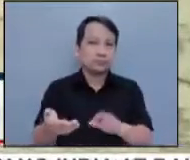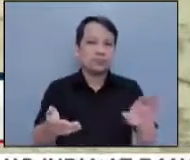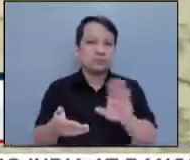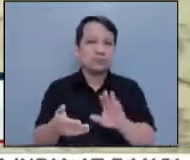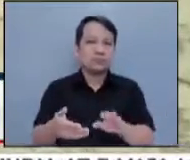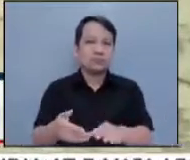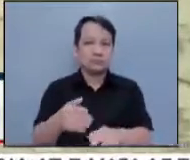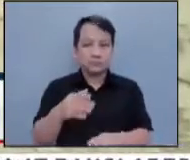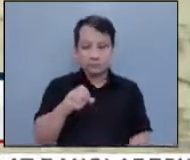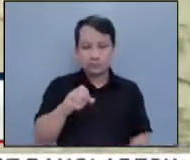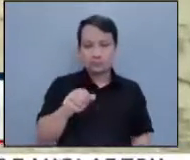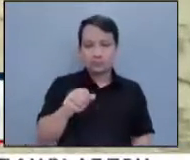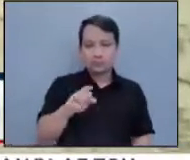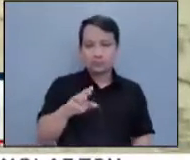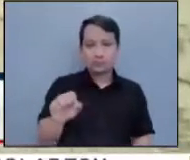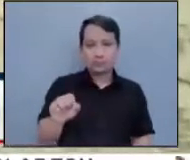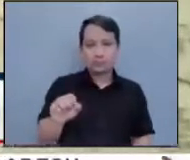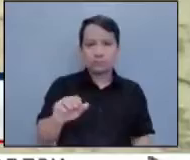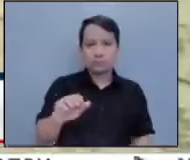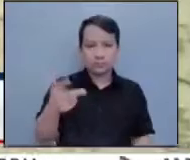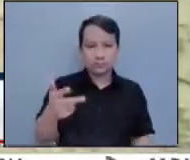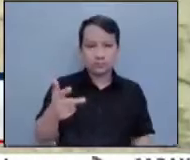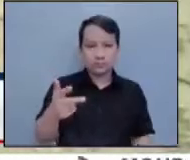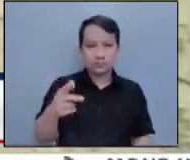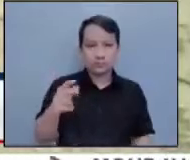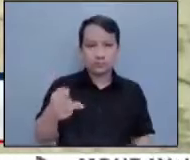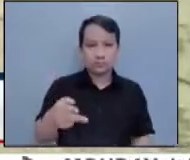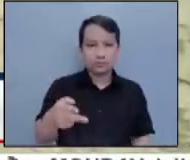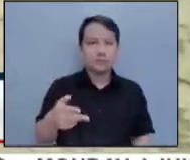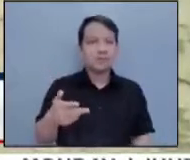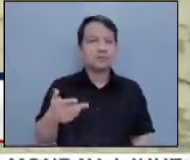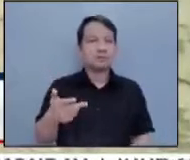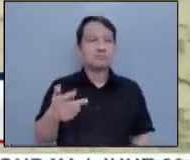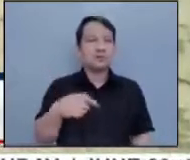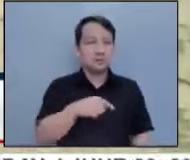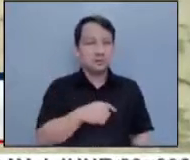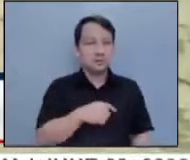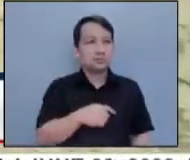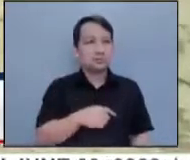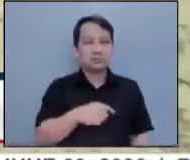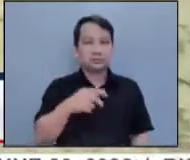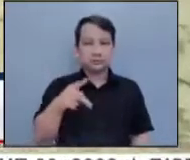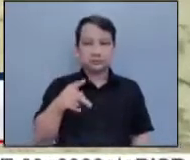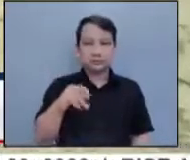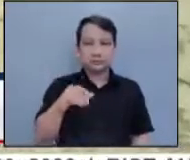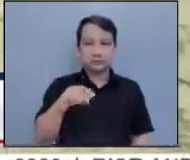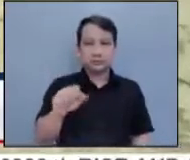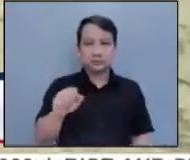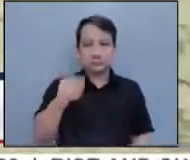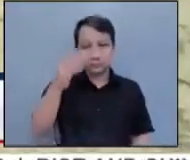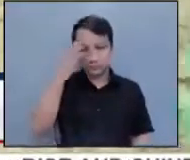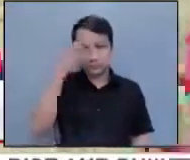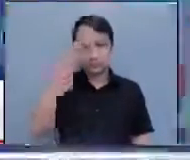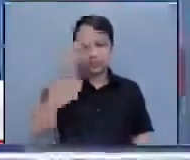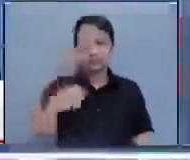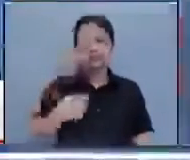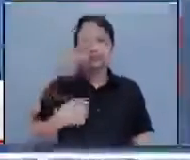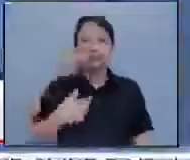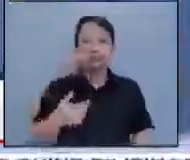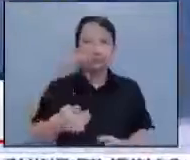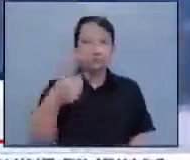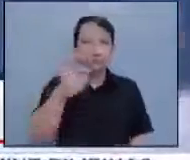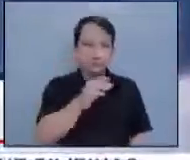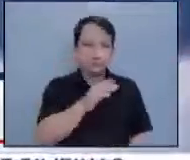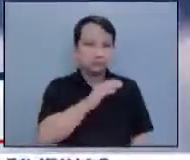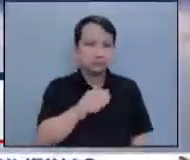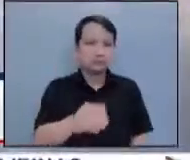AB Collective po ulit, naging second runner-up. Tapos yung sa Puliilan, Bulacan po, naging champion po.